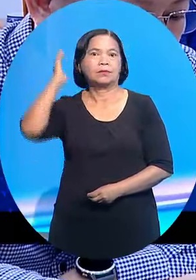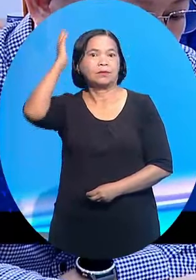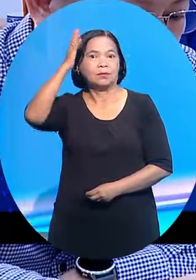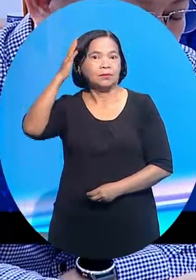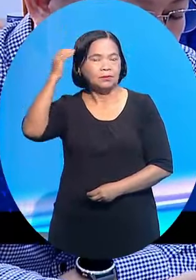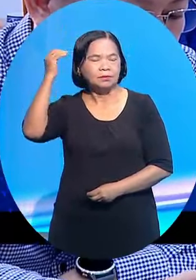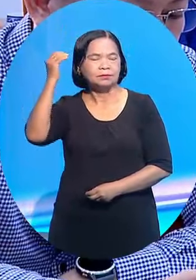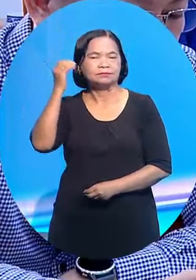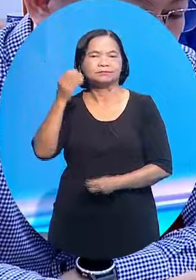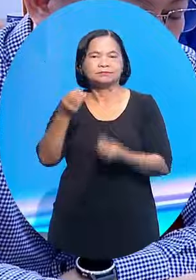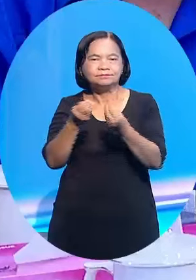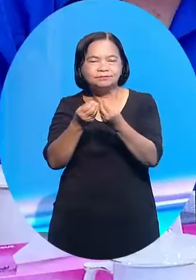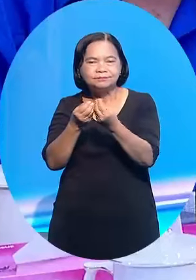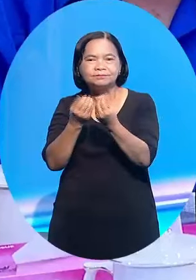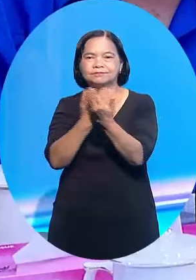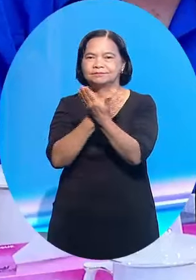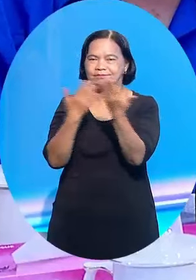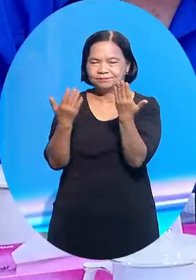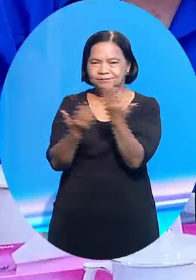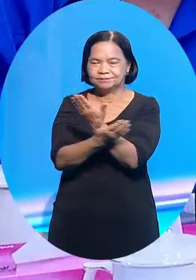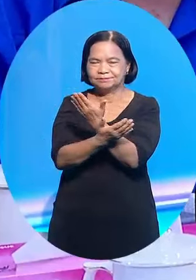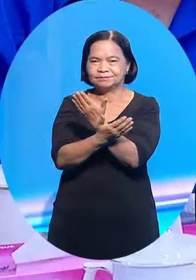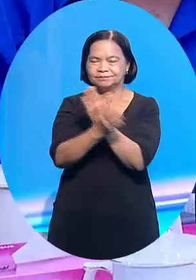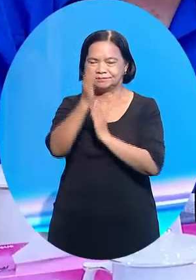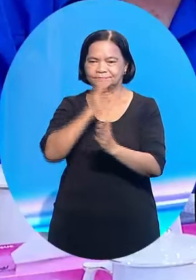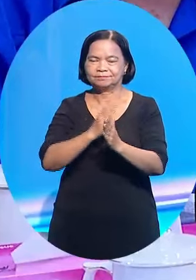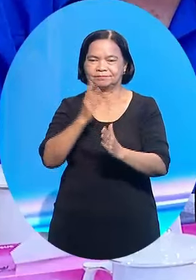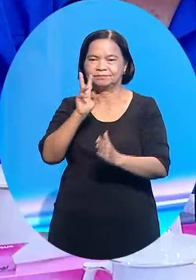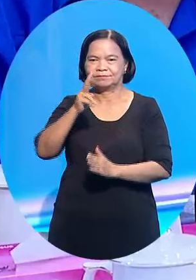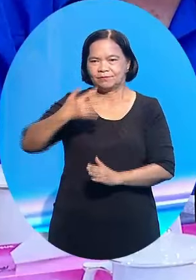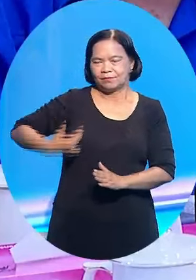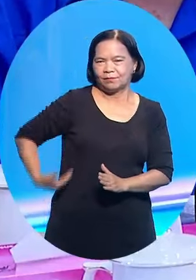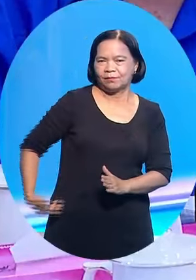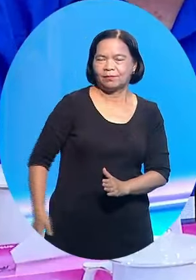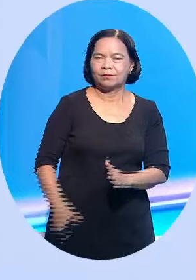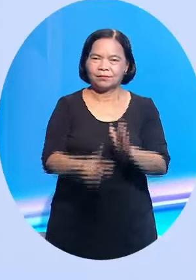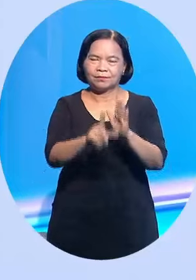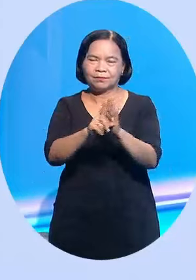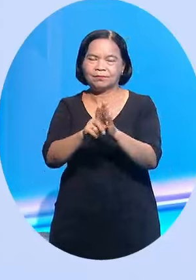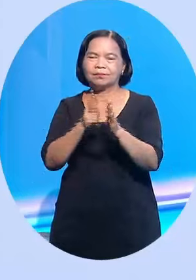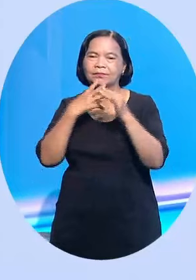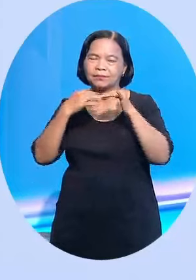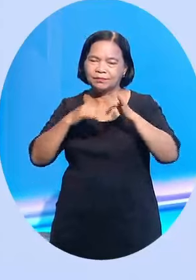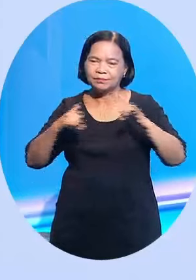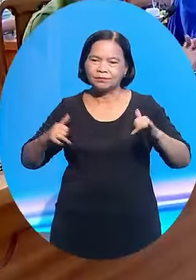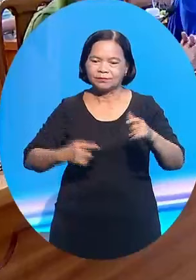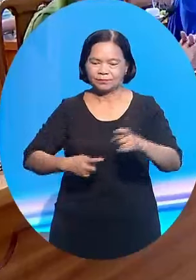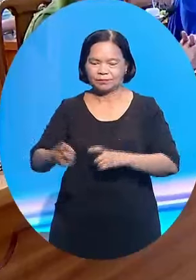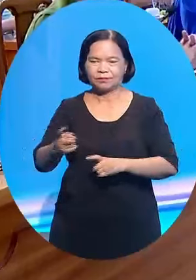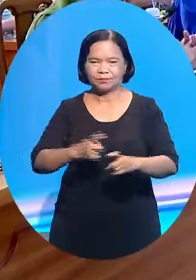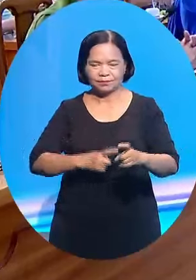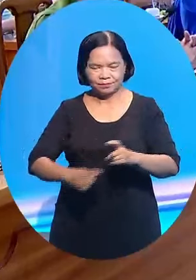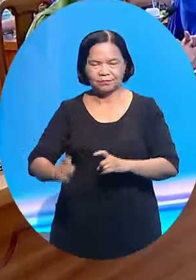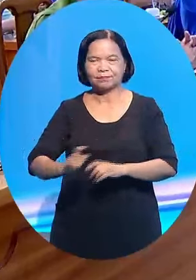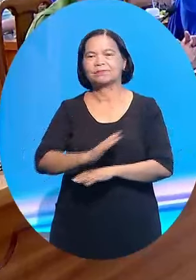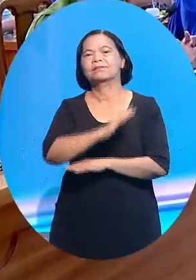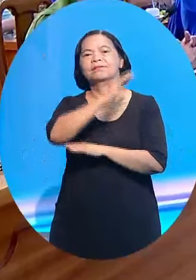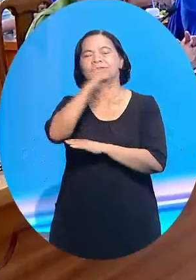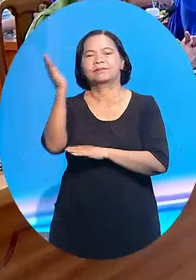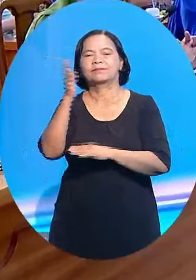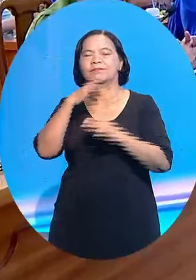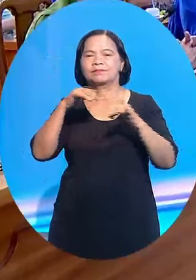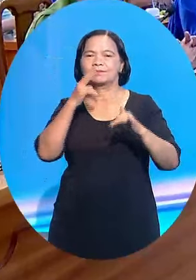như góp ý về chương trình chỉnh trang đô thị, chương trình phòng chống vi phạm pháp luật trong thanh niên, công tác quản lý nhà nước về thanh niên, chiến lược phát triển thanh niên Việt